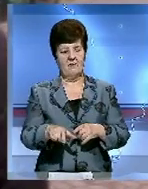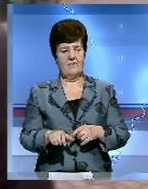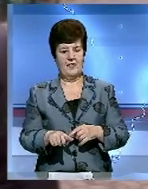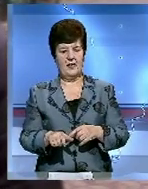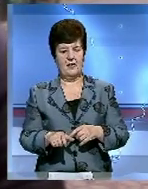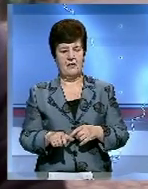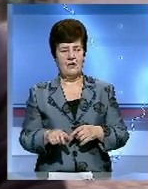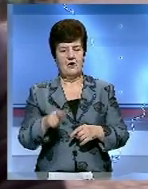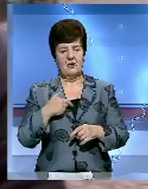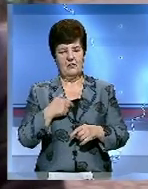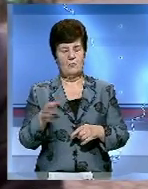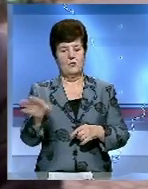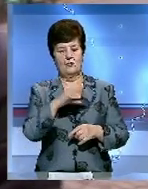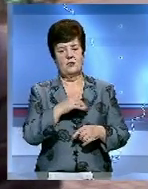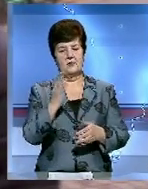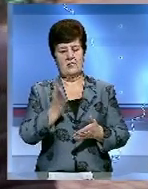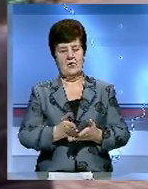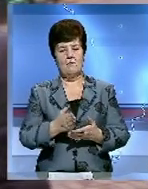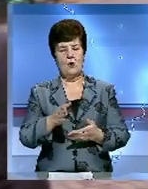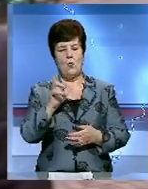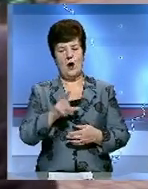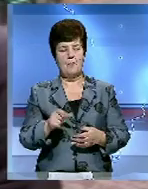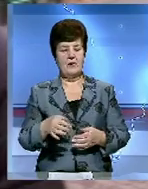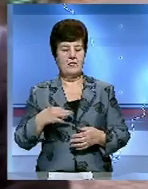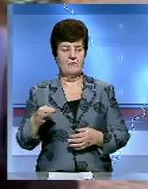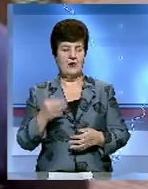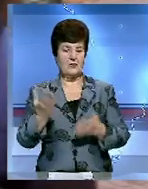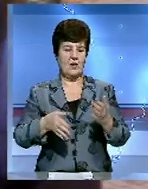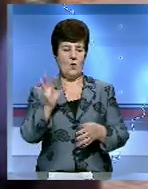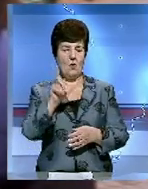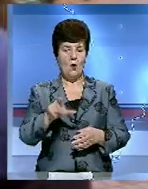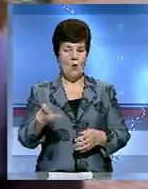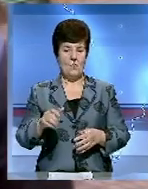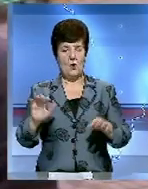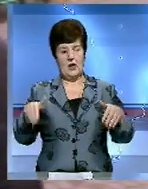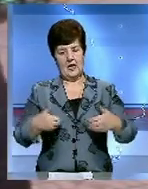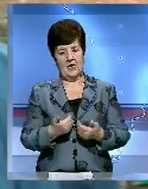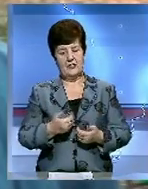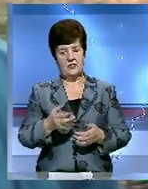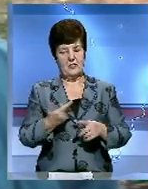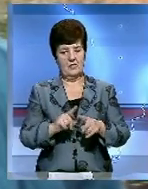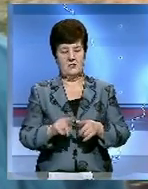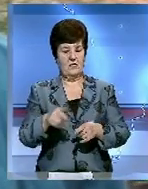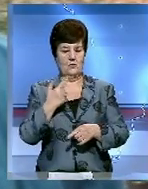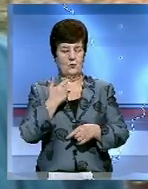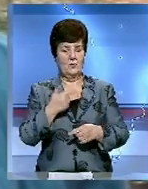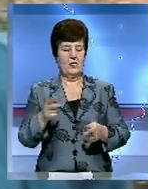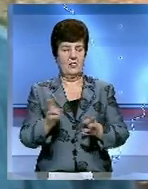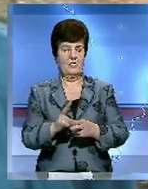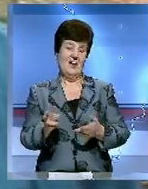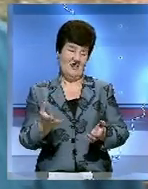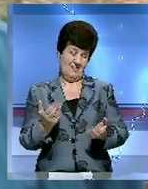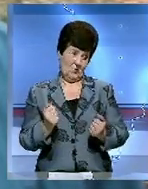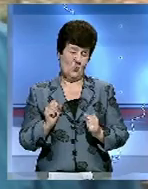urmă suntem cu toți oameni, indiferent. Bine, dacă e om răcit, nu înseamnă că trebuie să-l discriminăm. Exact asta și cu HIV. E cum, te temi, știți